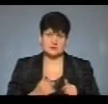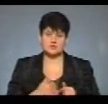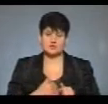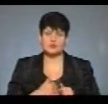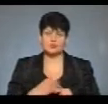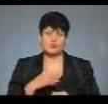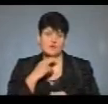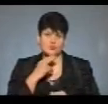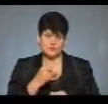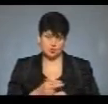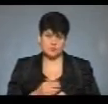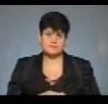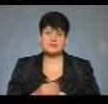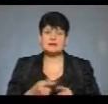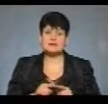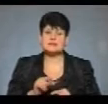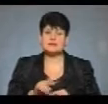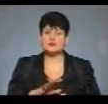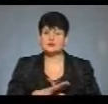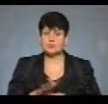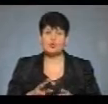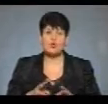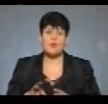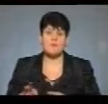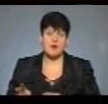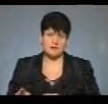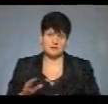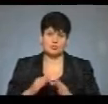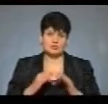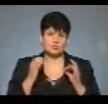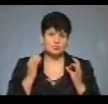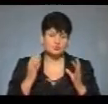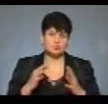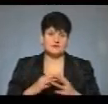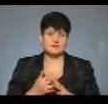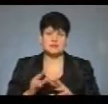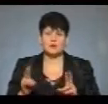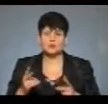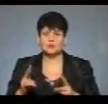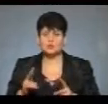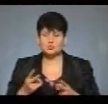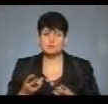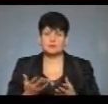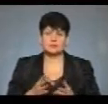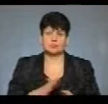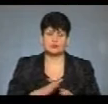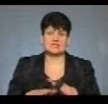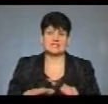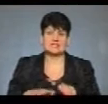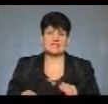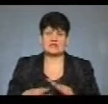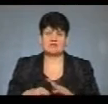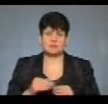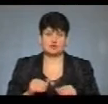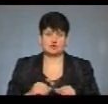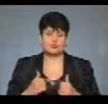звернути увагу, це те, що було відсутнє опалення в будинках культури, в сільських клубах, в яких якраз розміщувалися дільничні виборчі комісії.